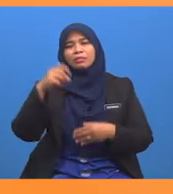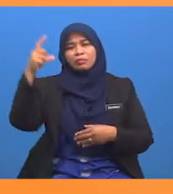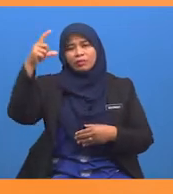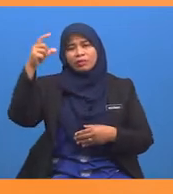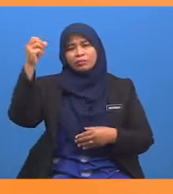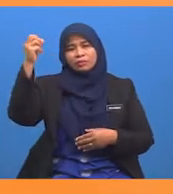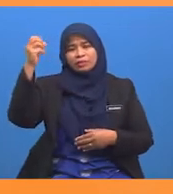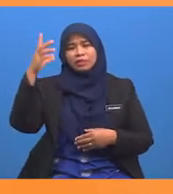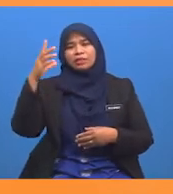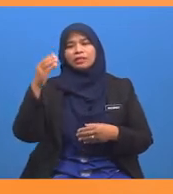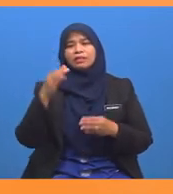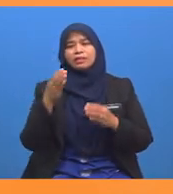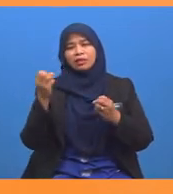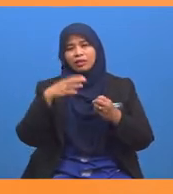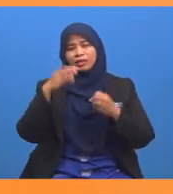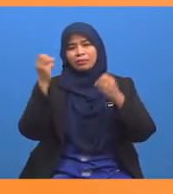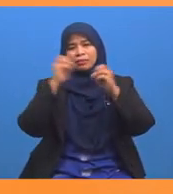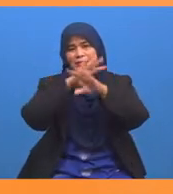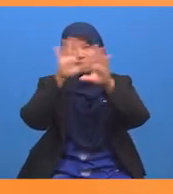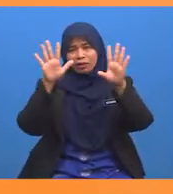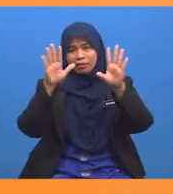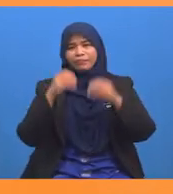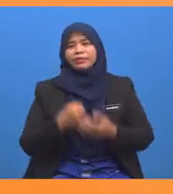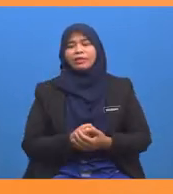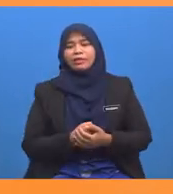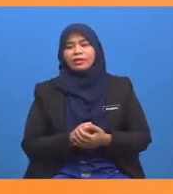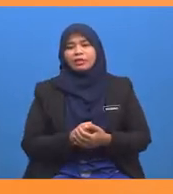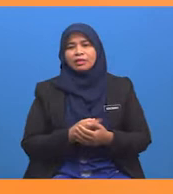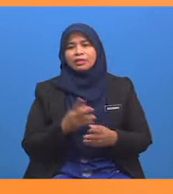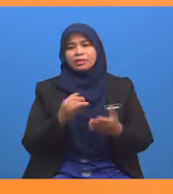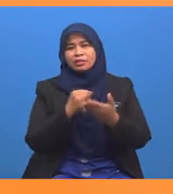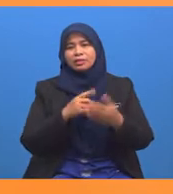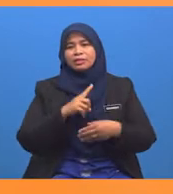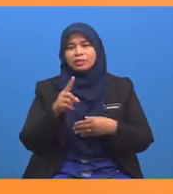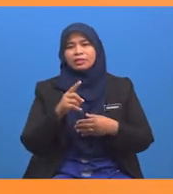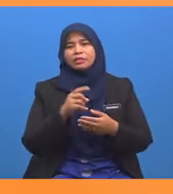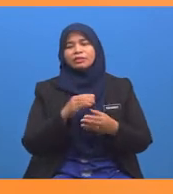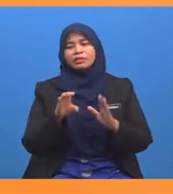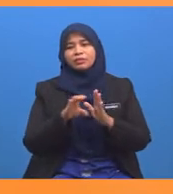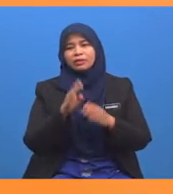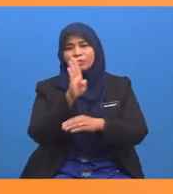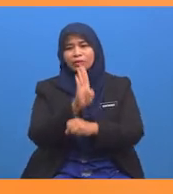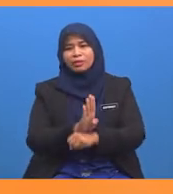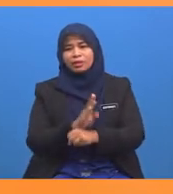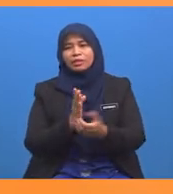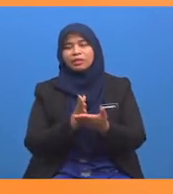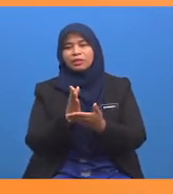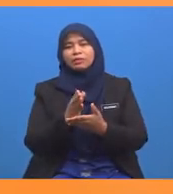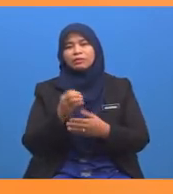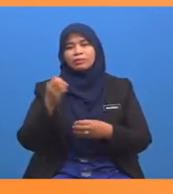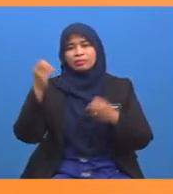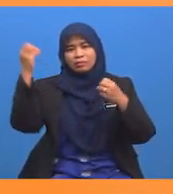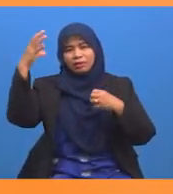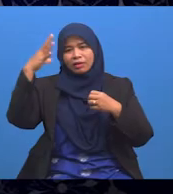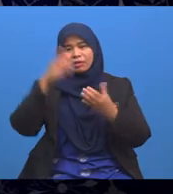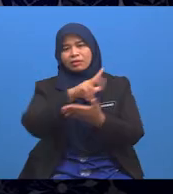bersinar menerangi malam. Kesenian Islam aneka budaya terus mekar di seluruh